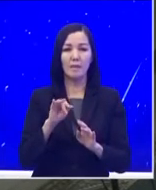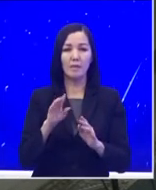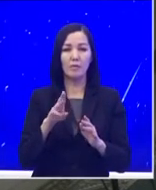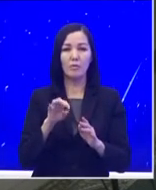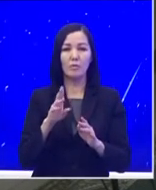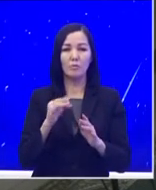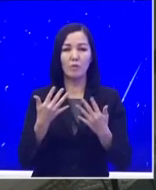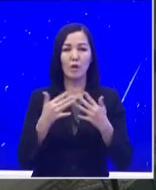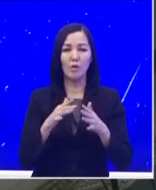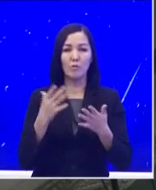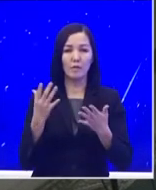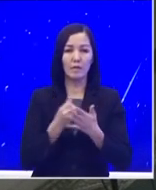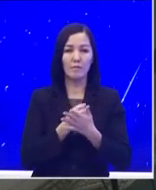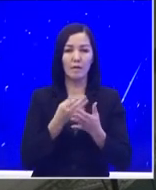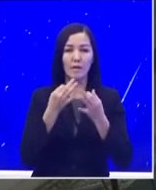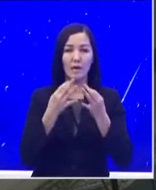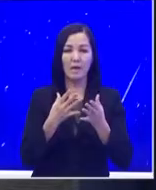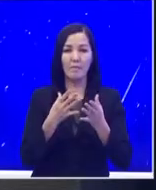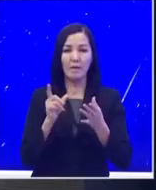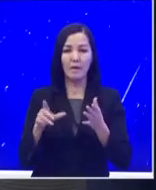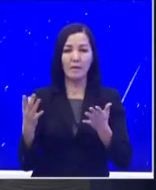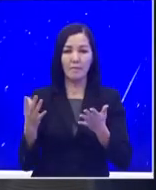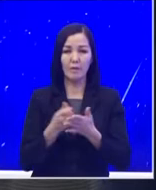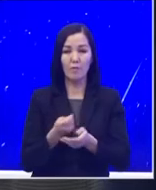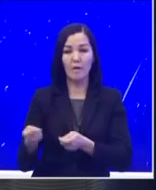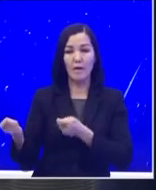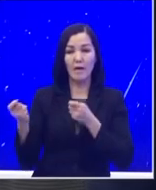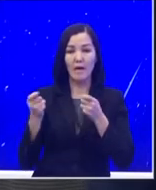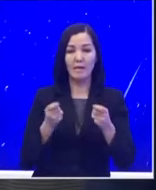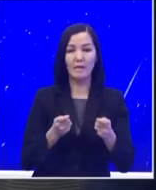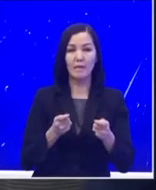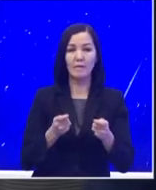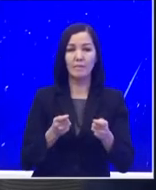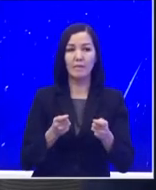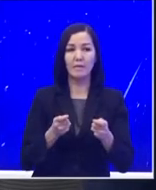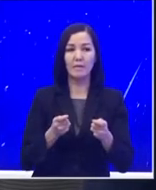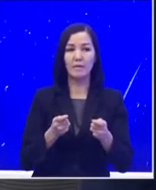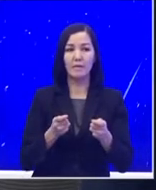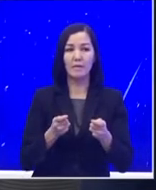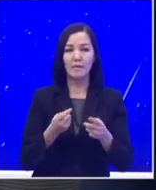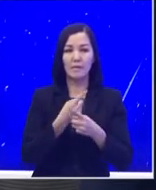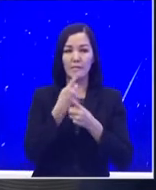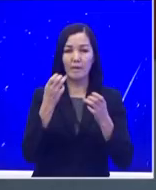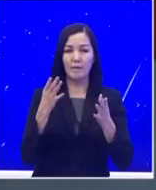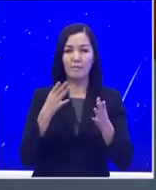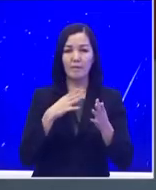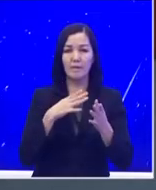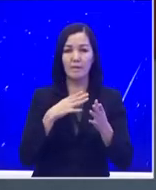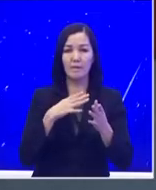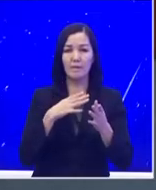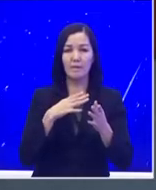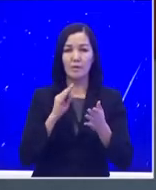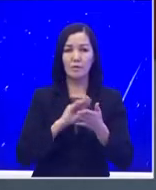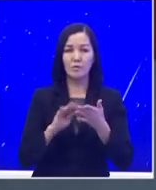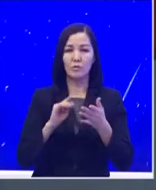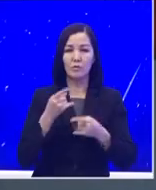табылған. Қарапайым тұрғын тауып алып, оны журналист қауымына мәлімдейді. Журналист